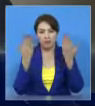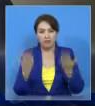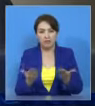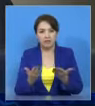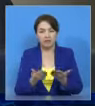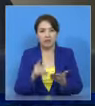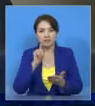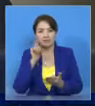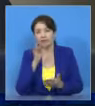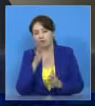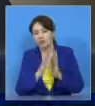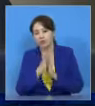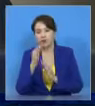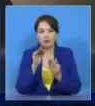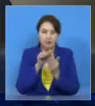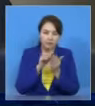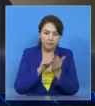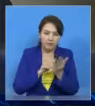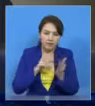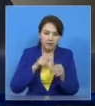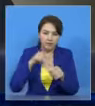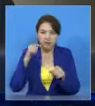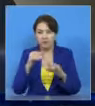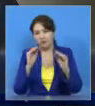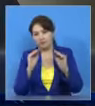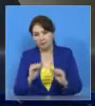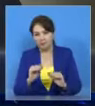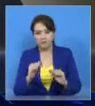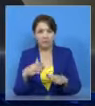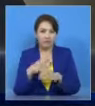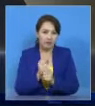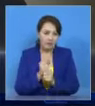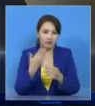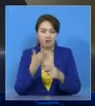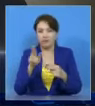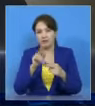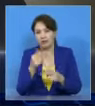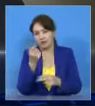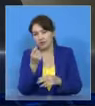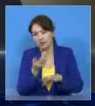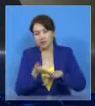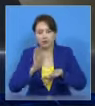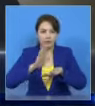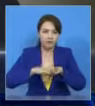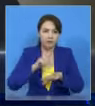жас өсе келе саусақ ұшының сезімталдығы азая бастайды. Сондықтан да кішкене қиындықтар бар.